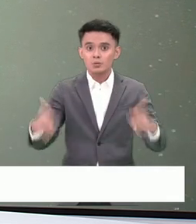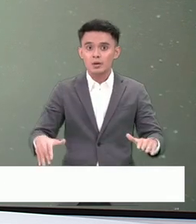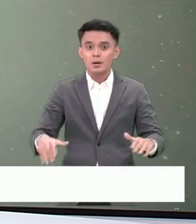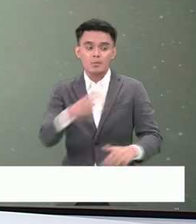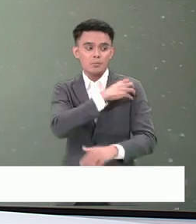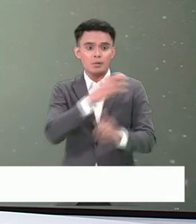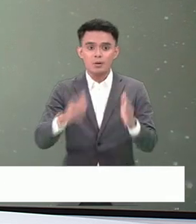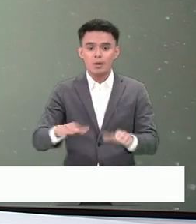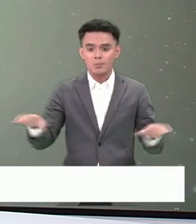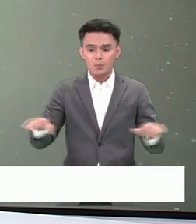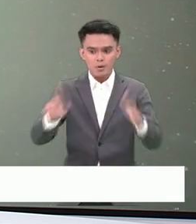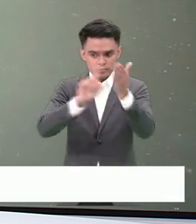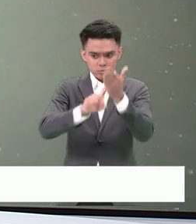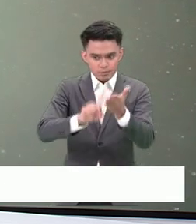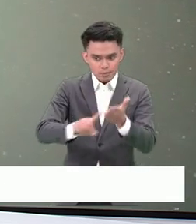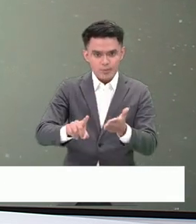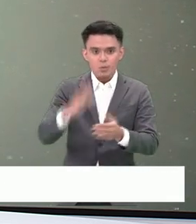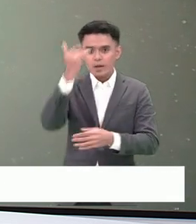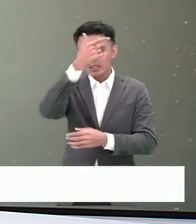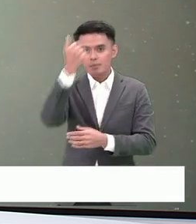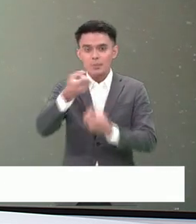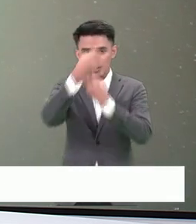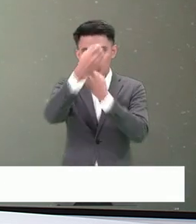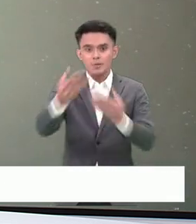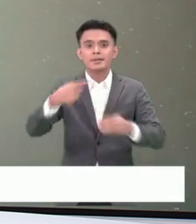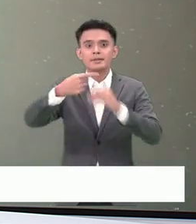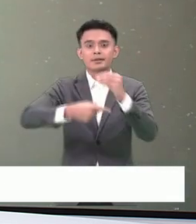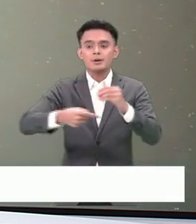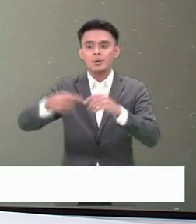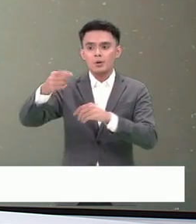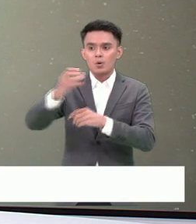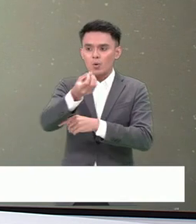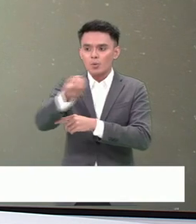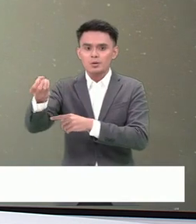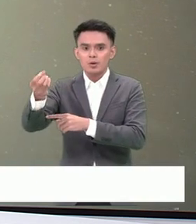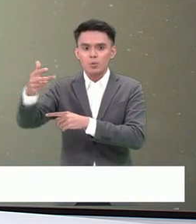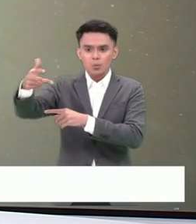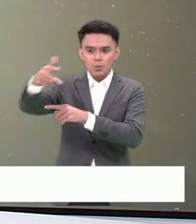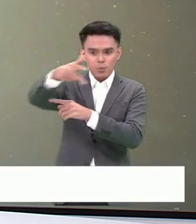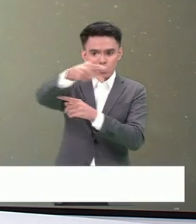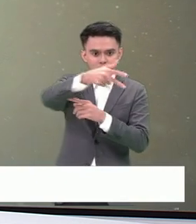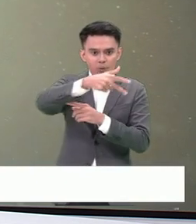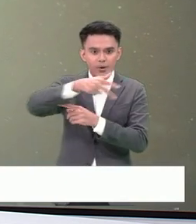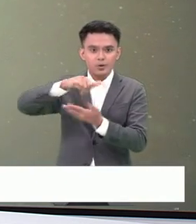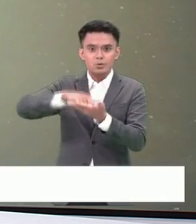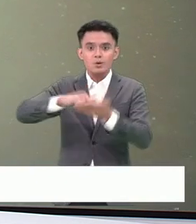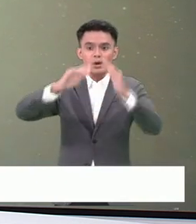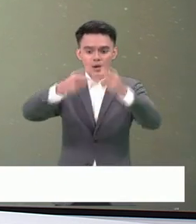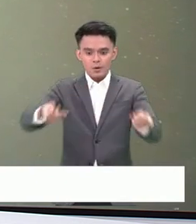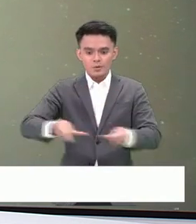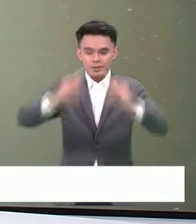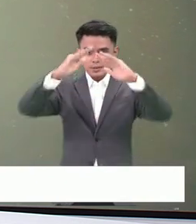melancarkan siasatan susulan maklumat mengenai kemunculan objek yang di dakwah Drone diterbangkan